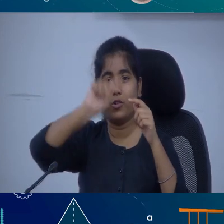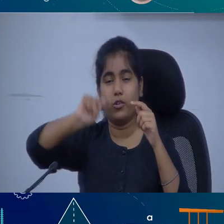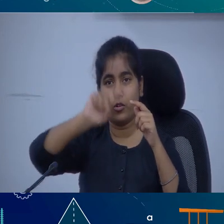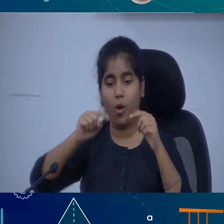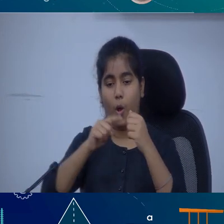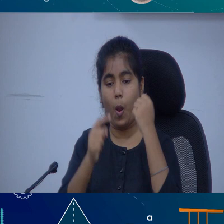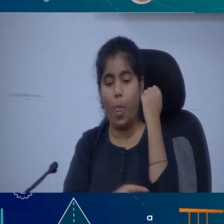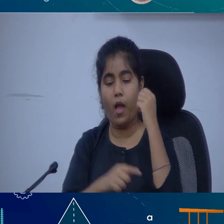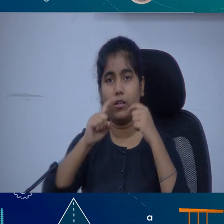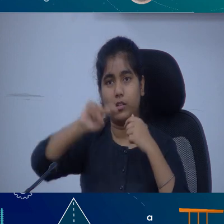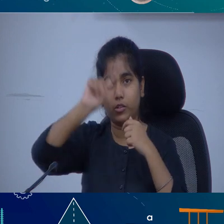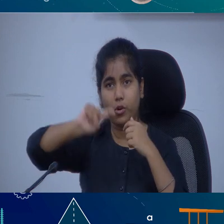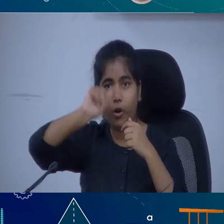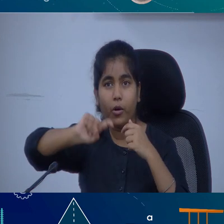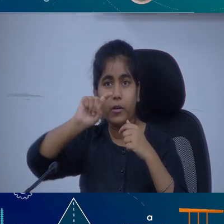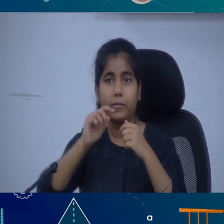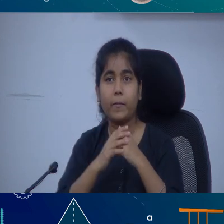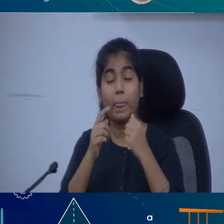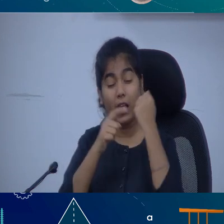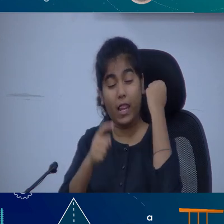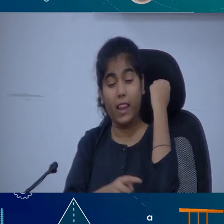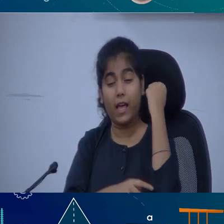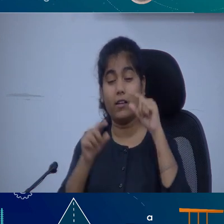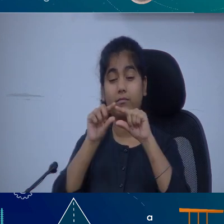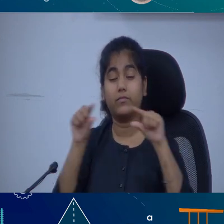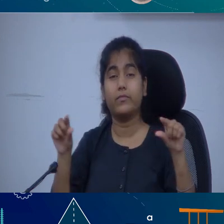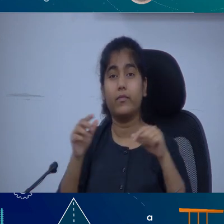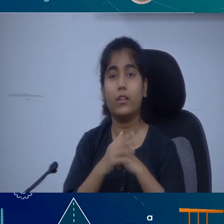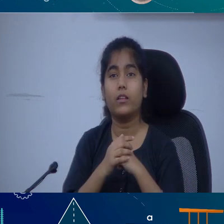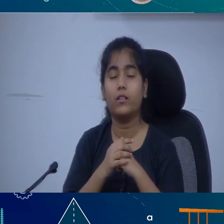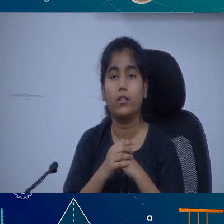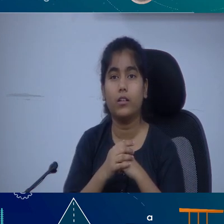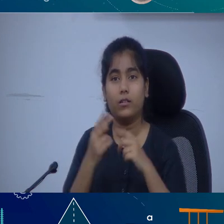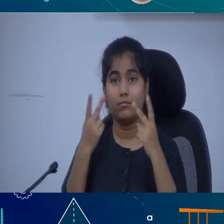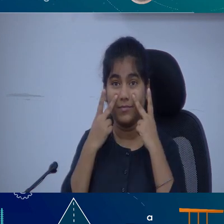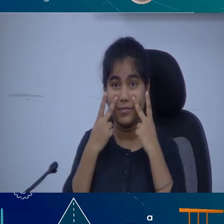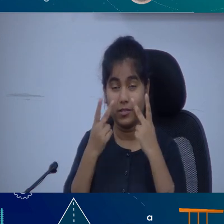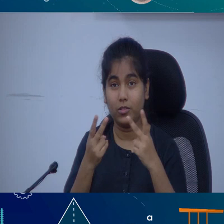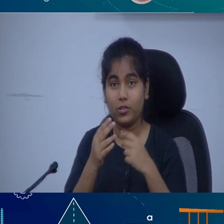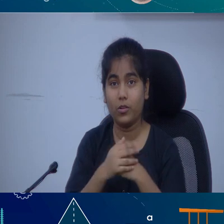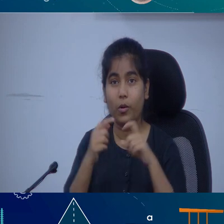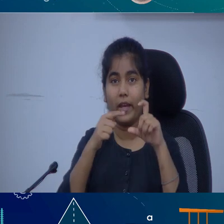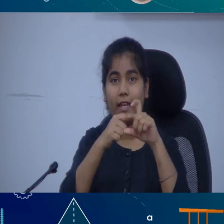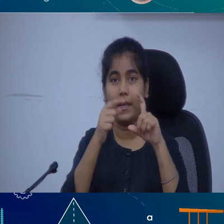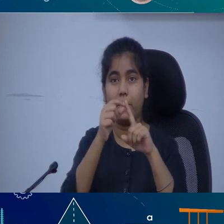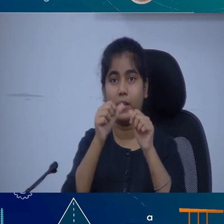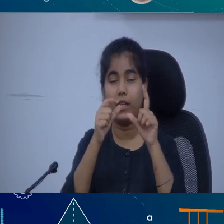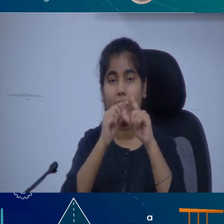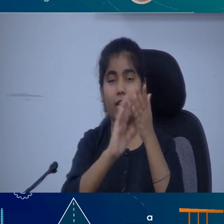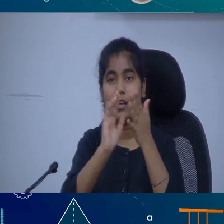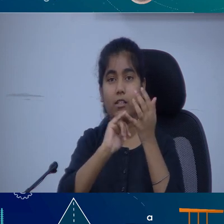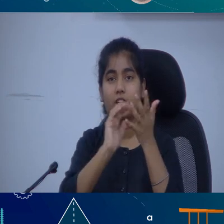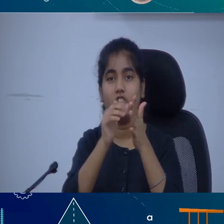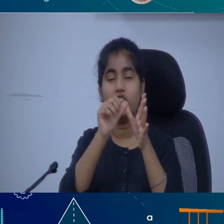भी बताया गया है. अगली स्लाइड पर आइए. उसी पेज पे अगर आप नीचे तक पहुंचेंगे स्क्रॉल डाउन करके,